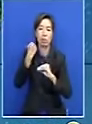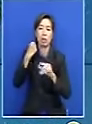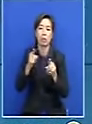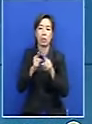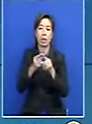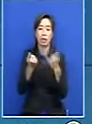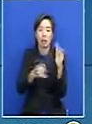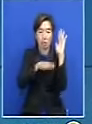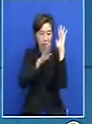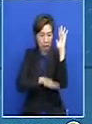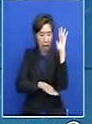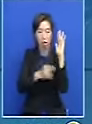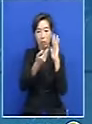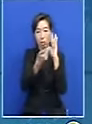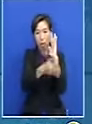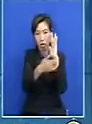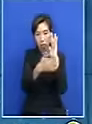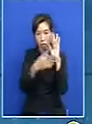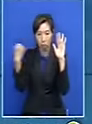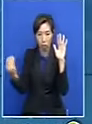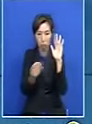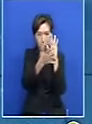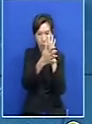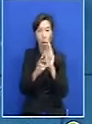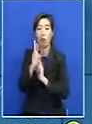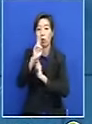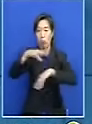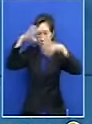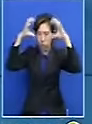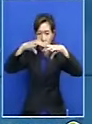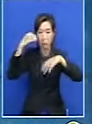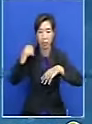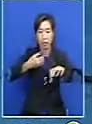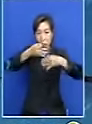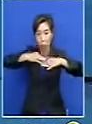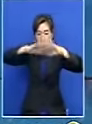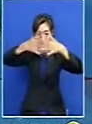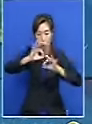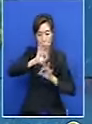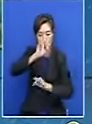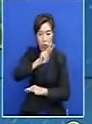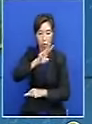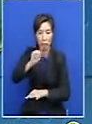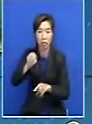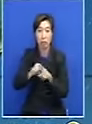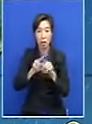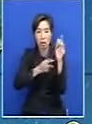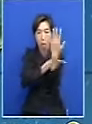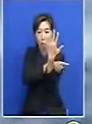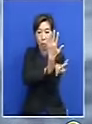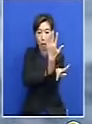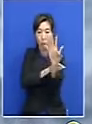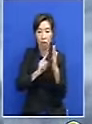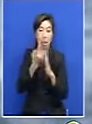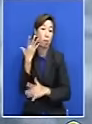ทำให้ทางภาคใต้และภาคตะวันออกจะต้องเฝ้าระวังฝนในช่วงนี้โดยเฉพาะคลื่นลมสูง2เมตรครับเช่นที่จังหวัดภูเก็ตนะ